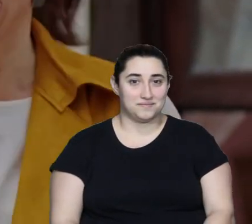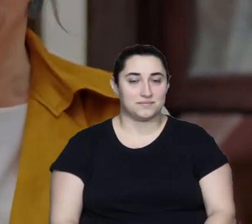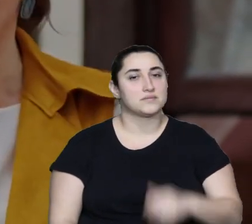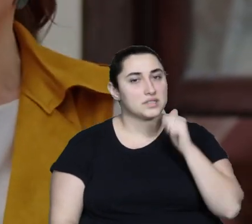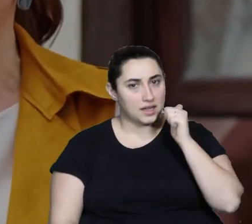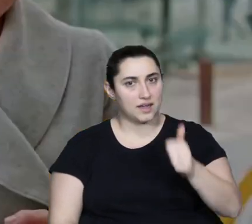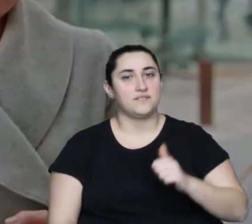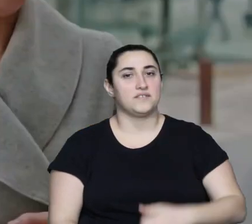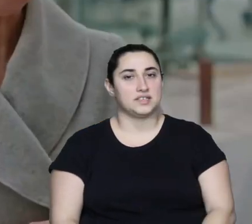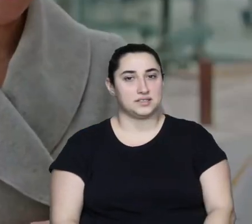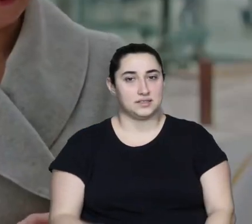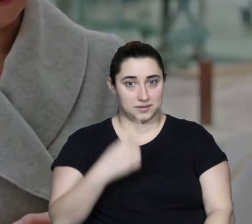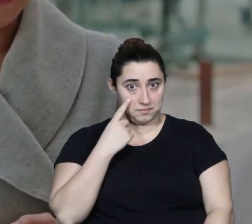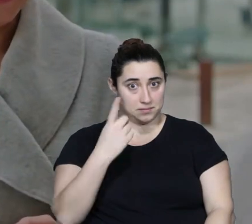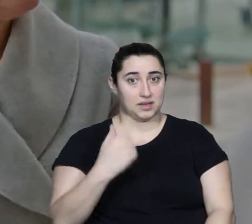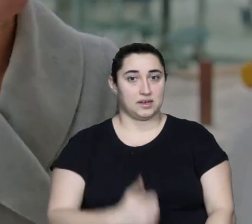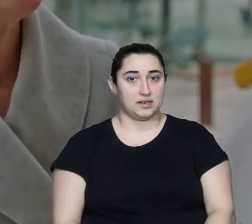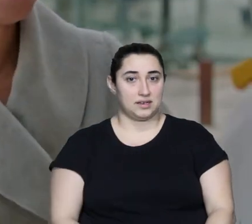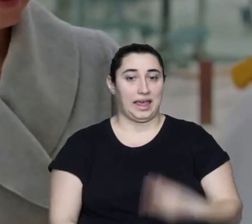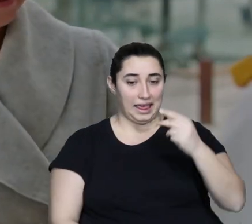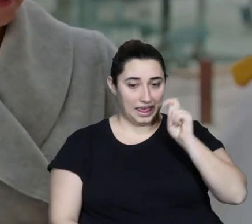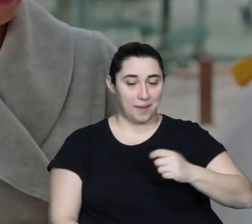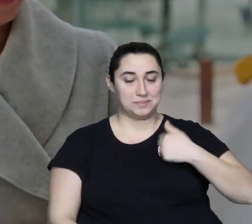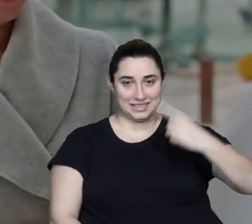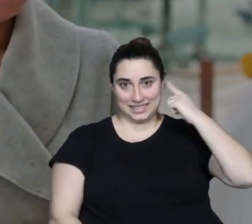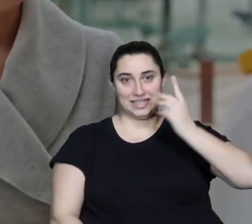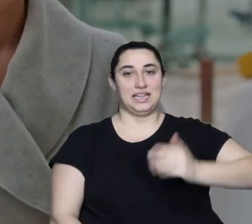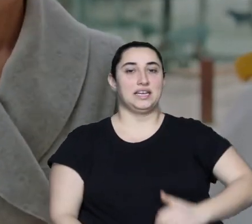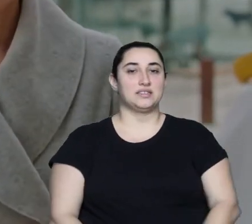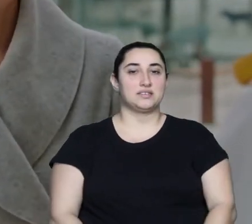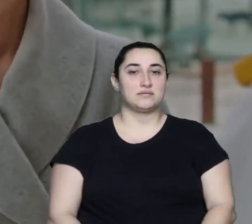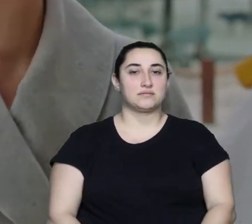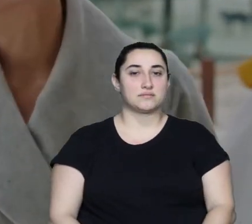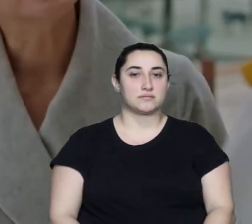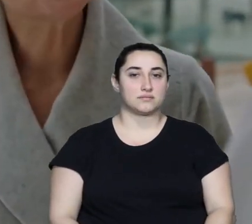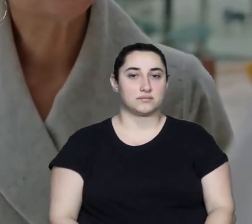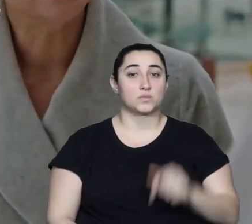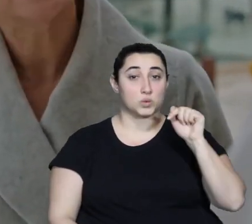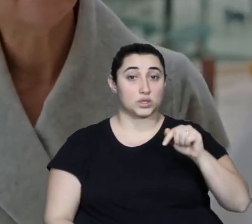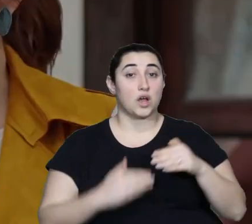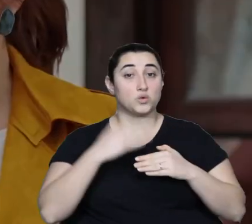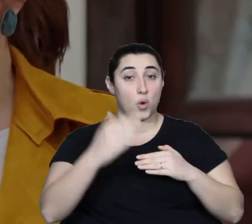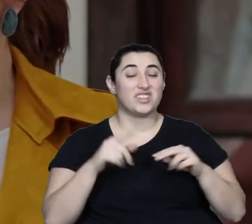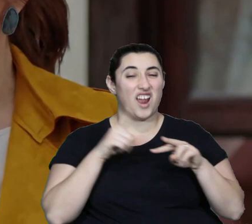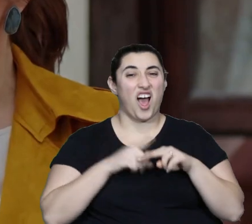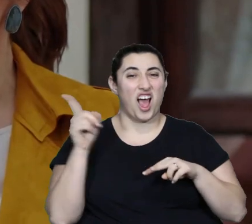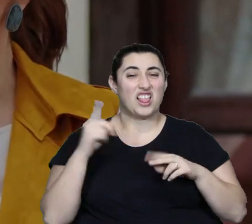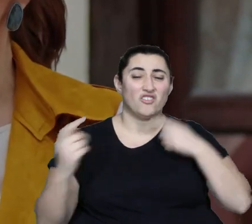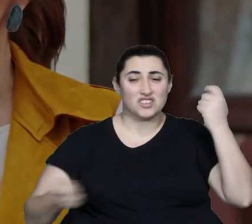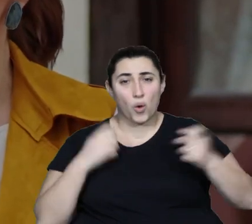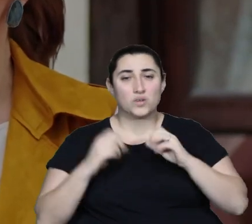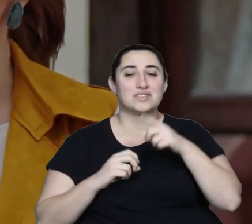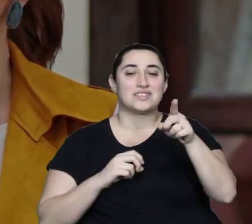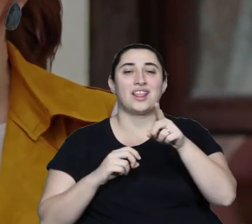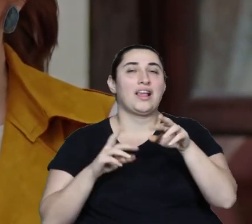Vallahi. Aferin sana. Bak gördün mü? Ne iyi ettin bizi dinlemekle. Bundan sonra Alev paralansa da